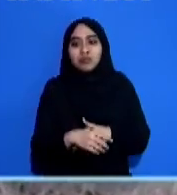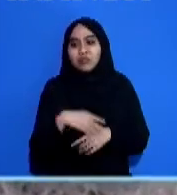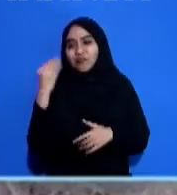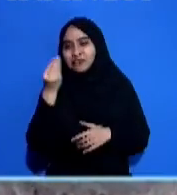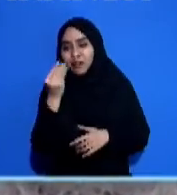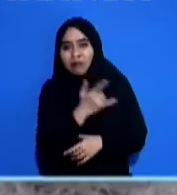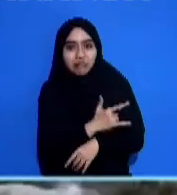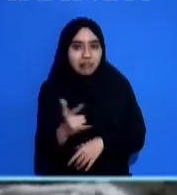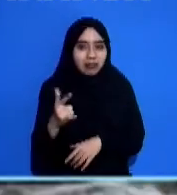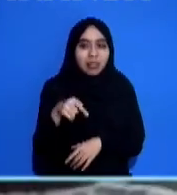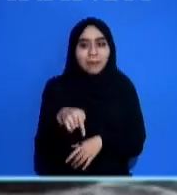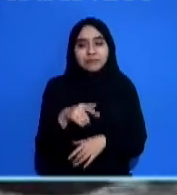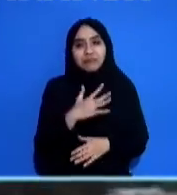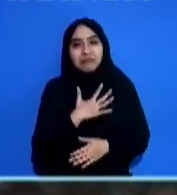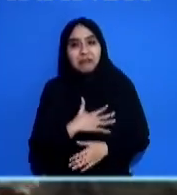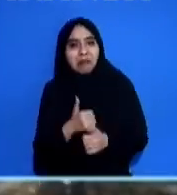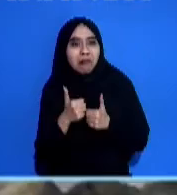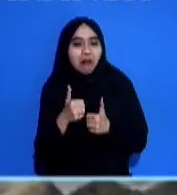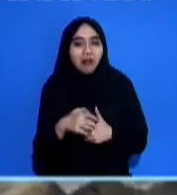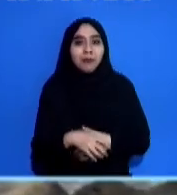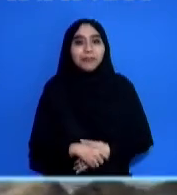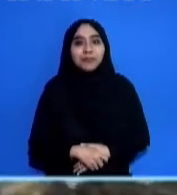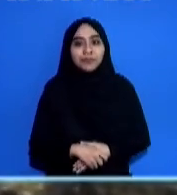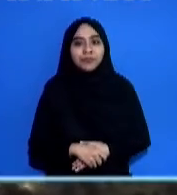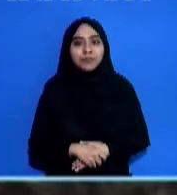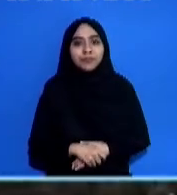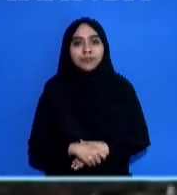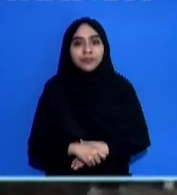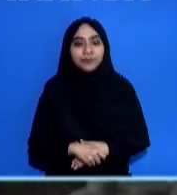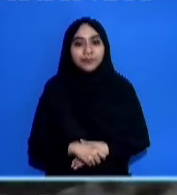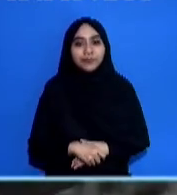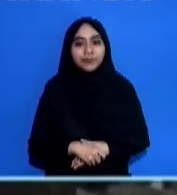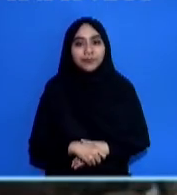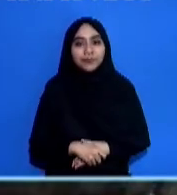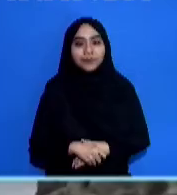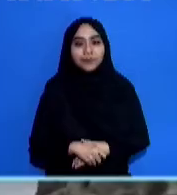papan menika. Saking Gunung Kidul, Setia Budi Asung Palapuran.